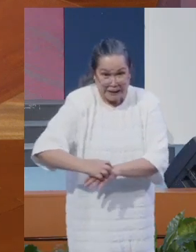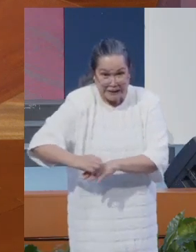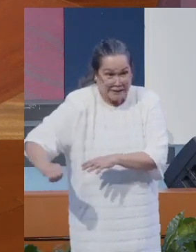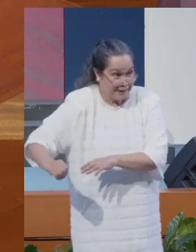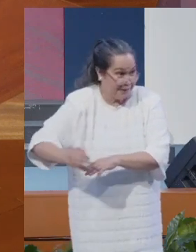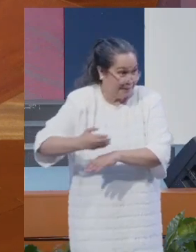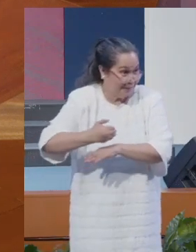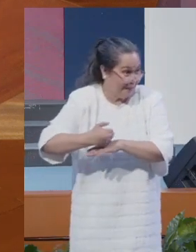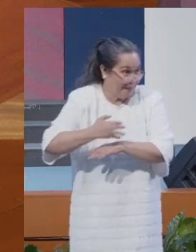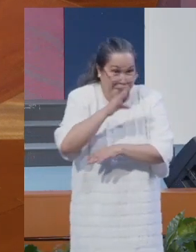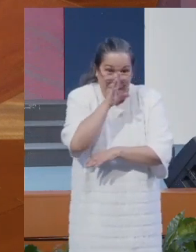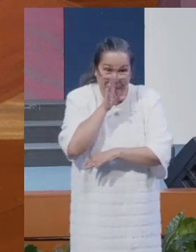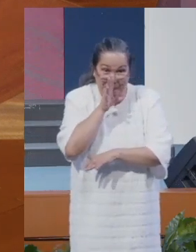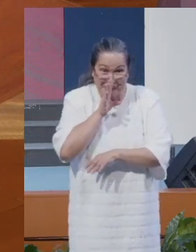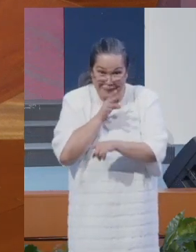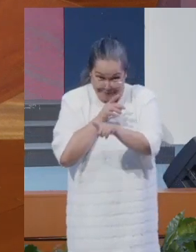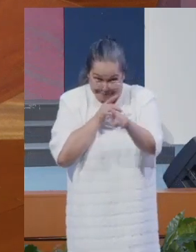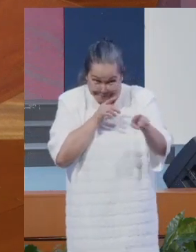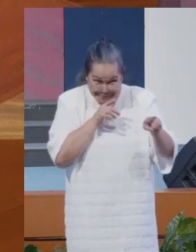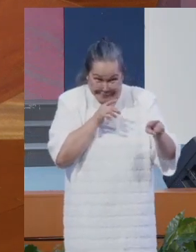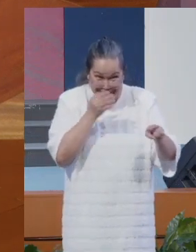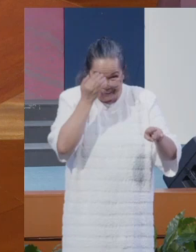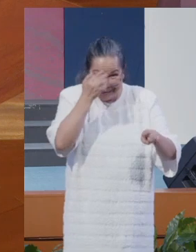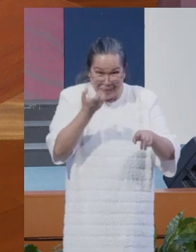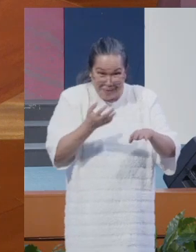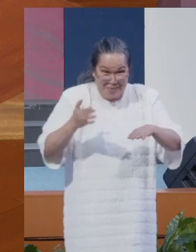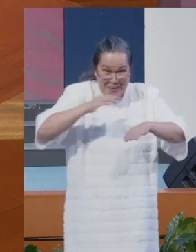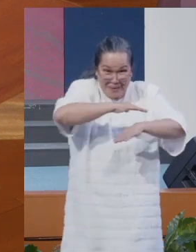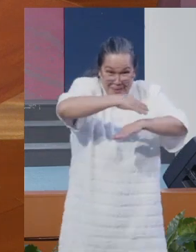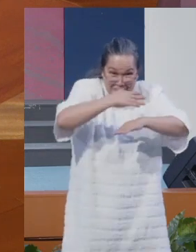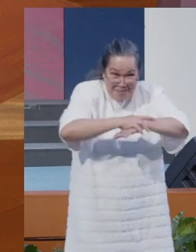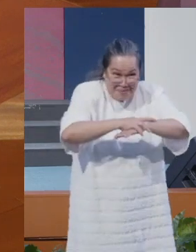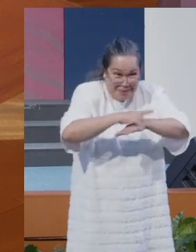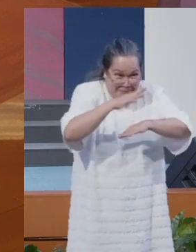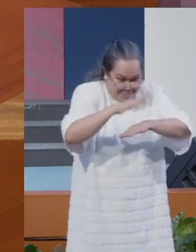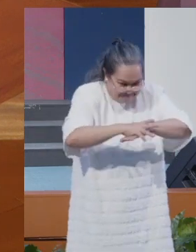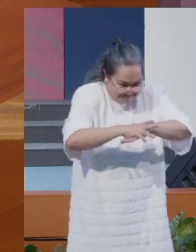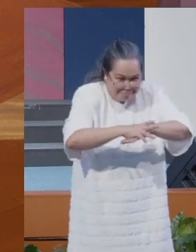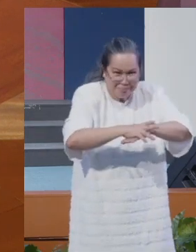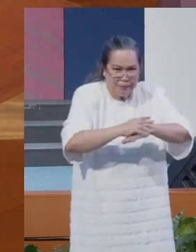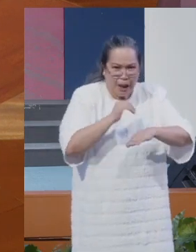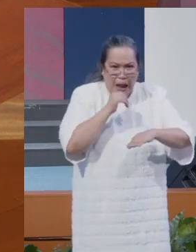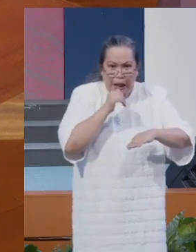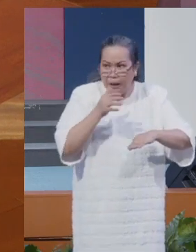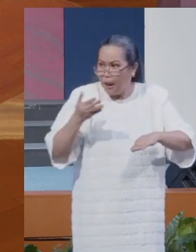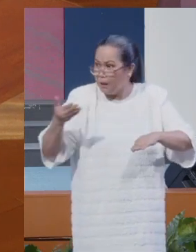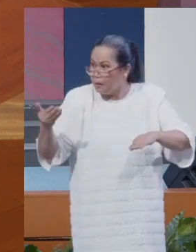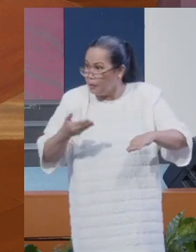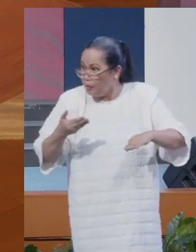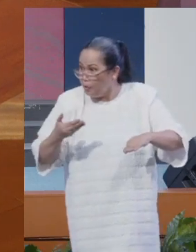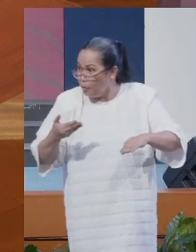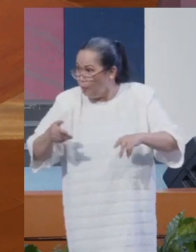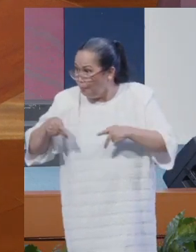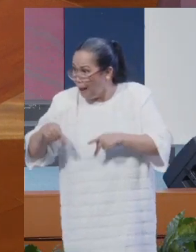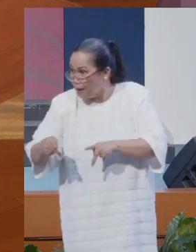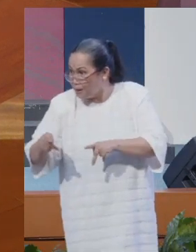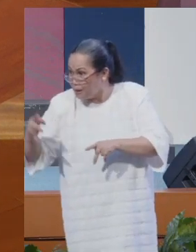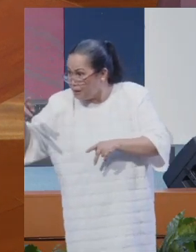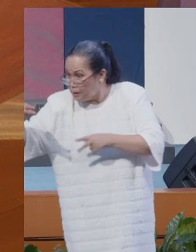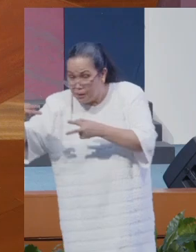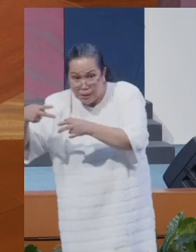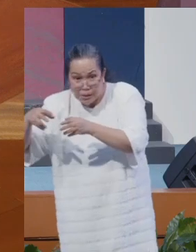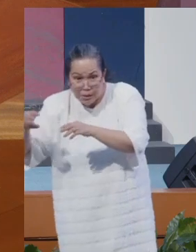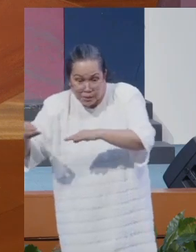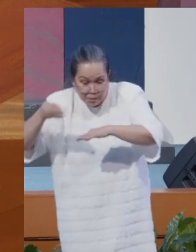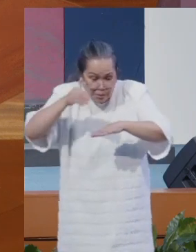butas, no? Na gusto niyong patsihan. No? Hindi kayo kukuha ng bagong pantalon para kumuha ng